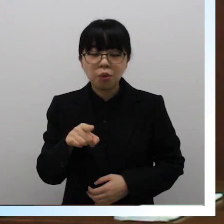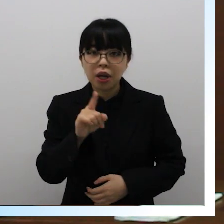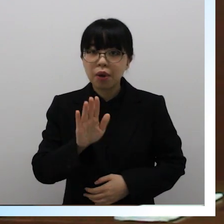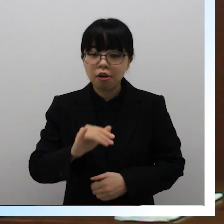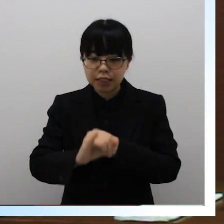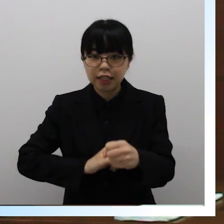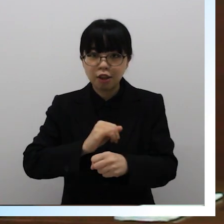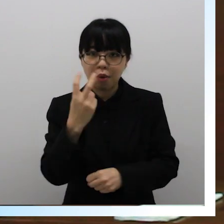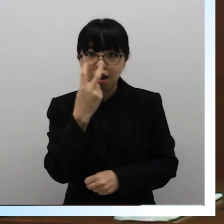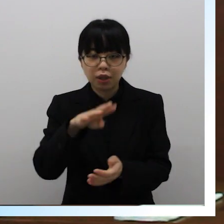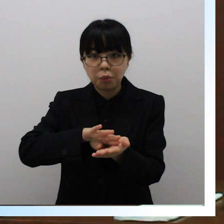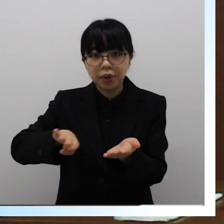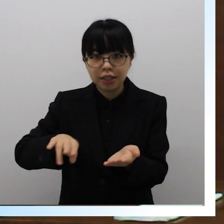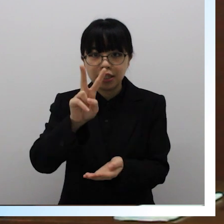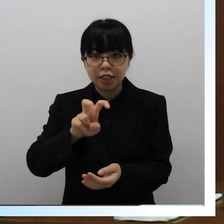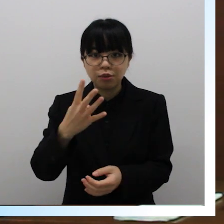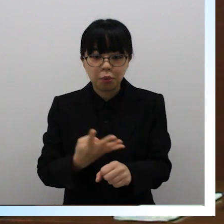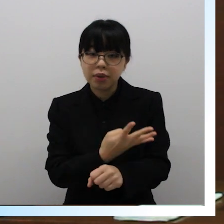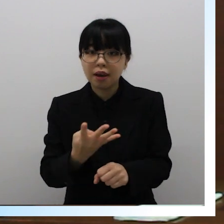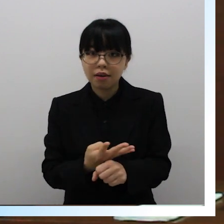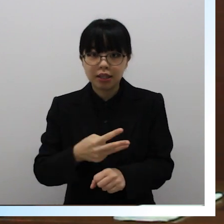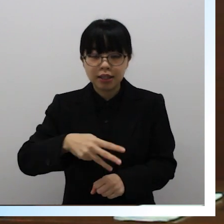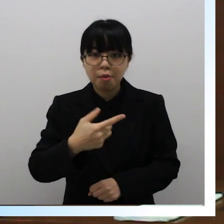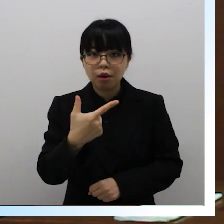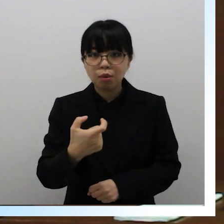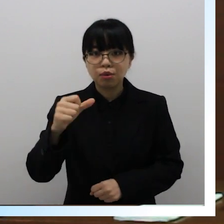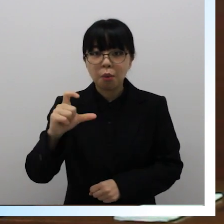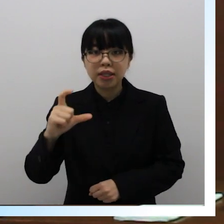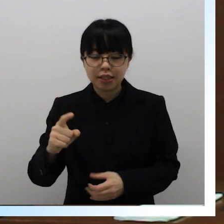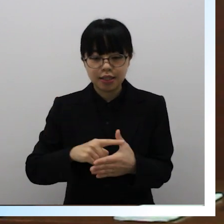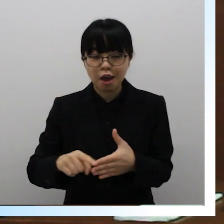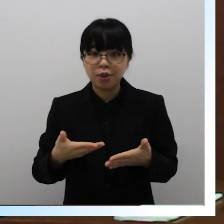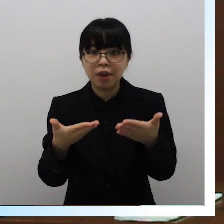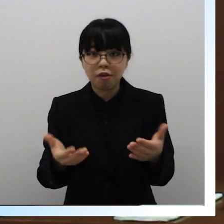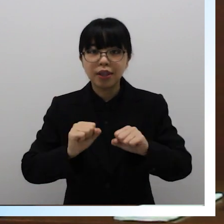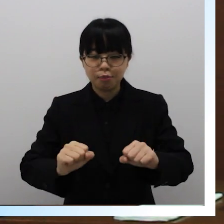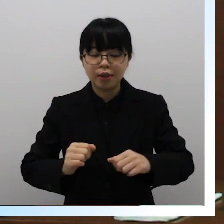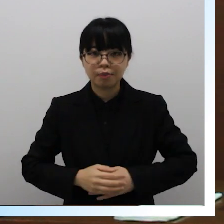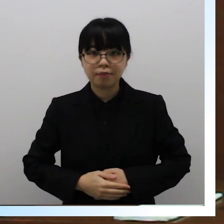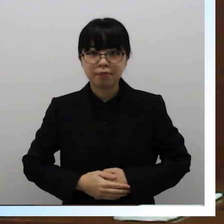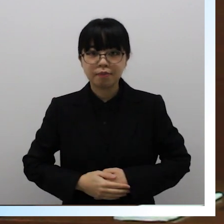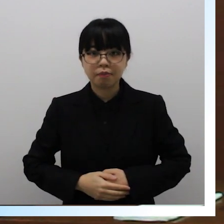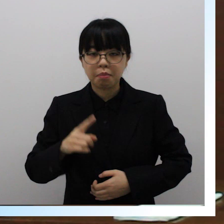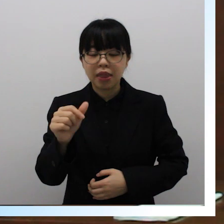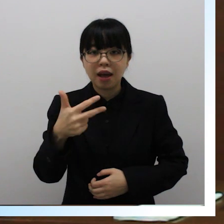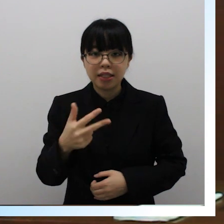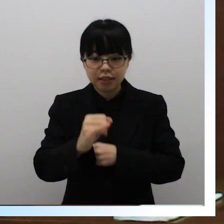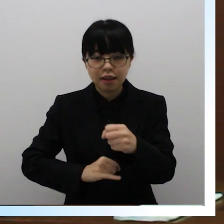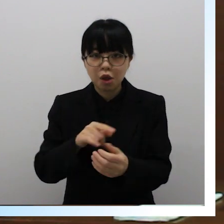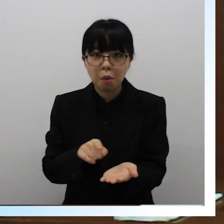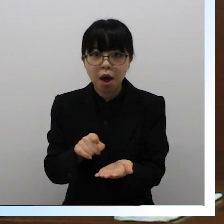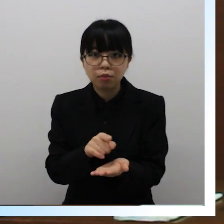提供いたします。日田市ウェブマップの導入は、行政としての情報発信能力の向上だけでな